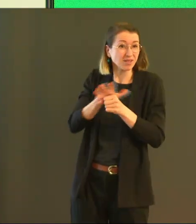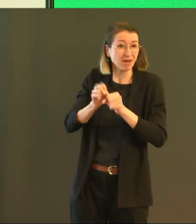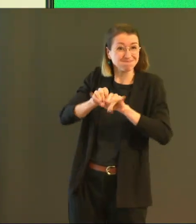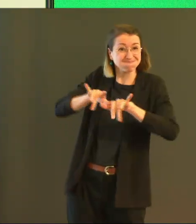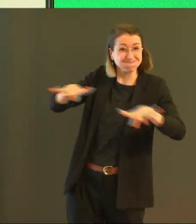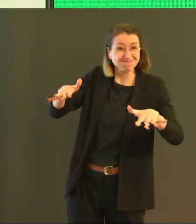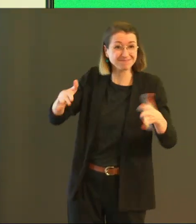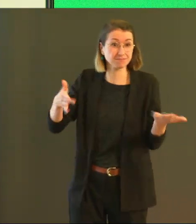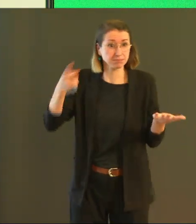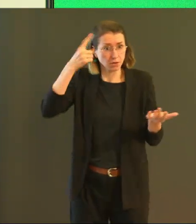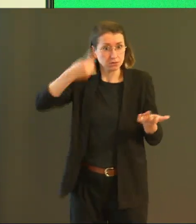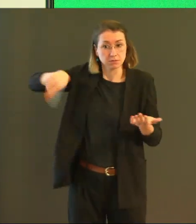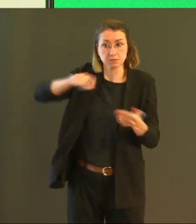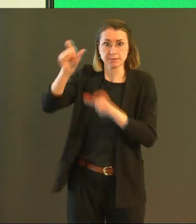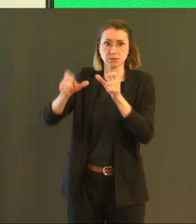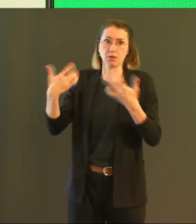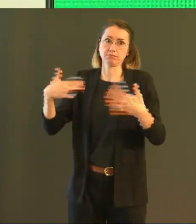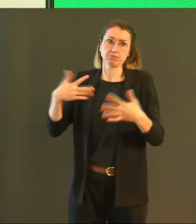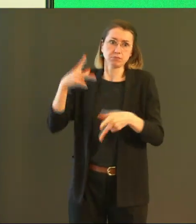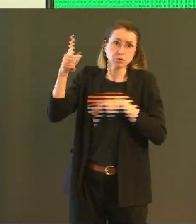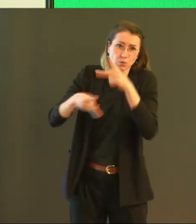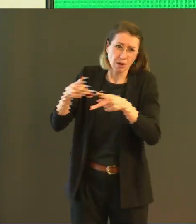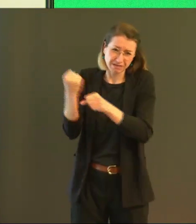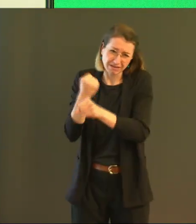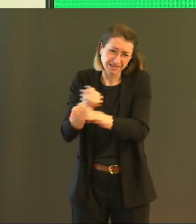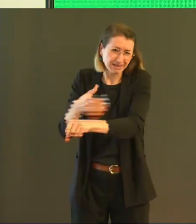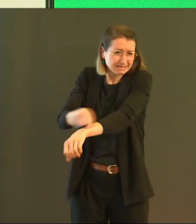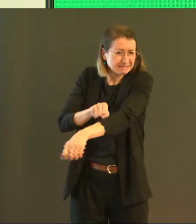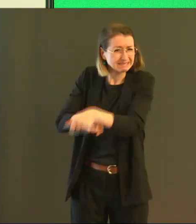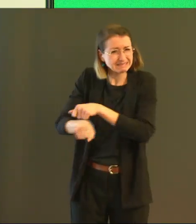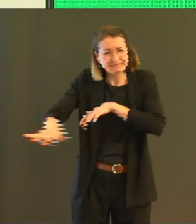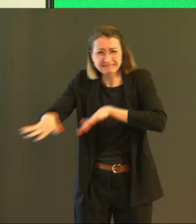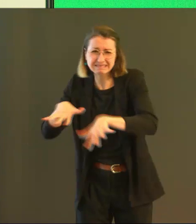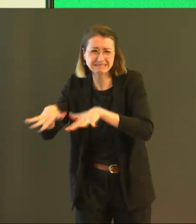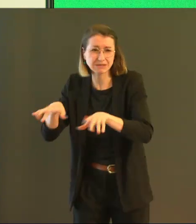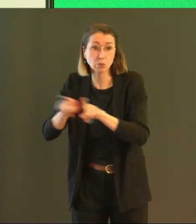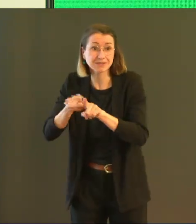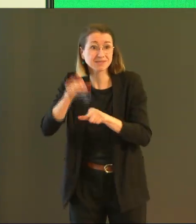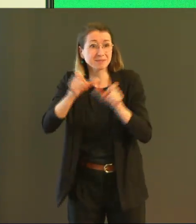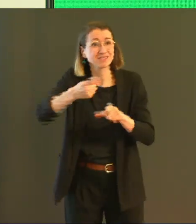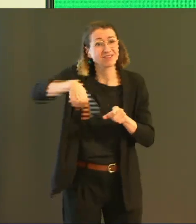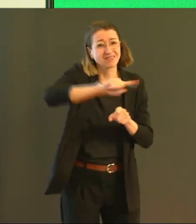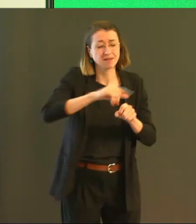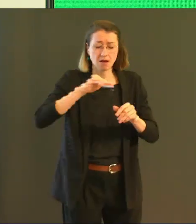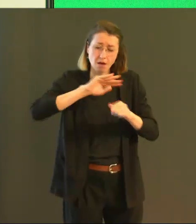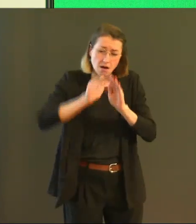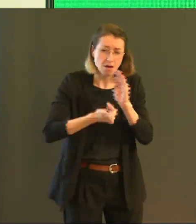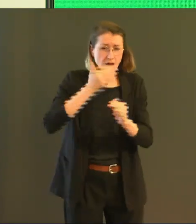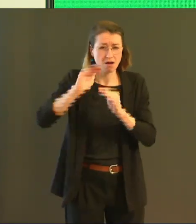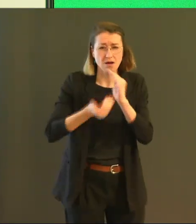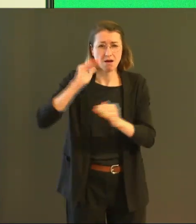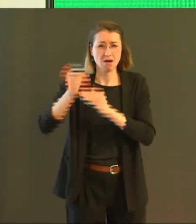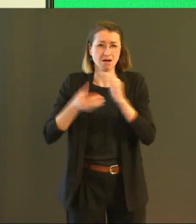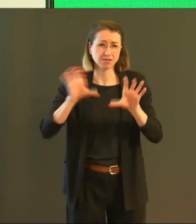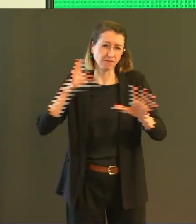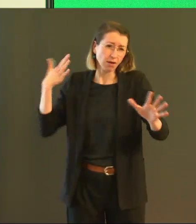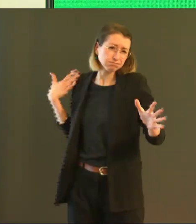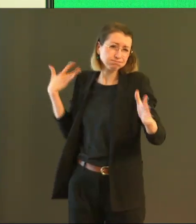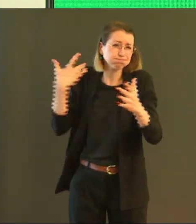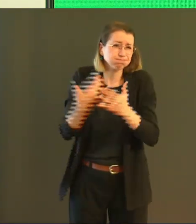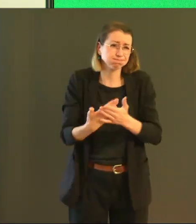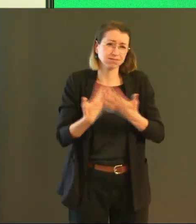mais nous pensons aussi à toutes ces hommes et ces femmes qui travaillent aujourd'hui jour et nuit et nous pensons tout particulièrement aux